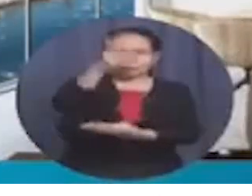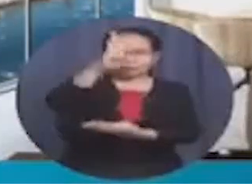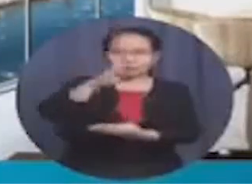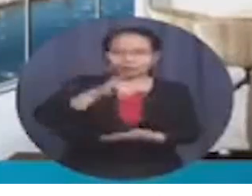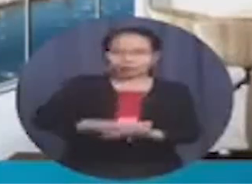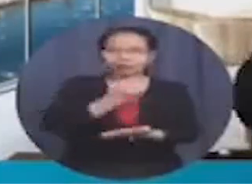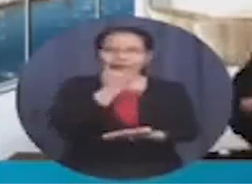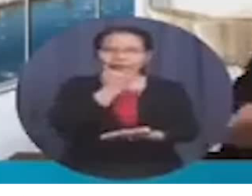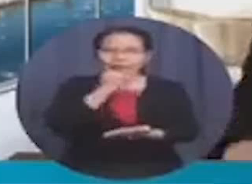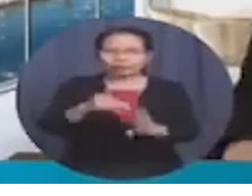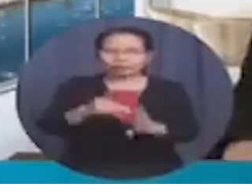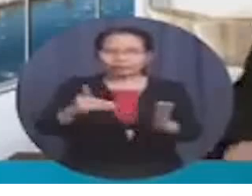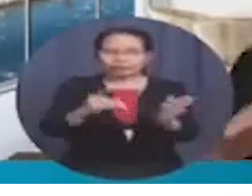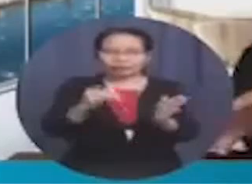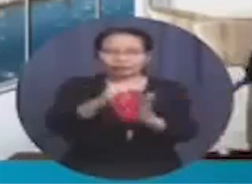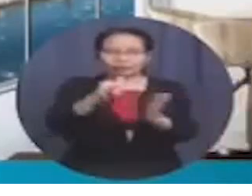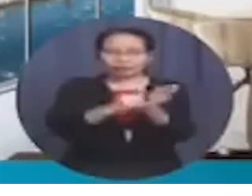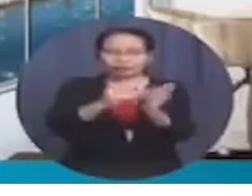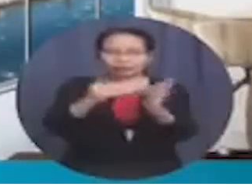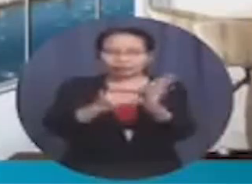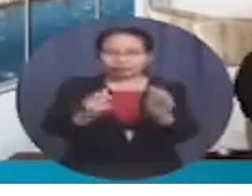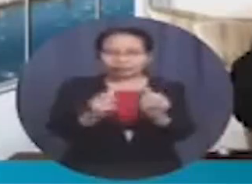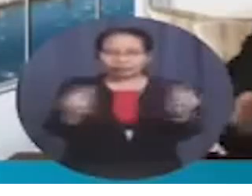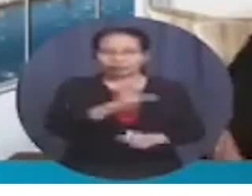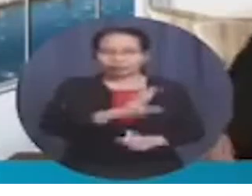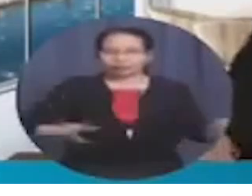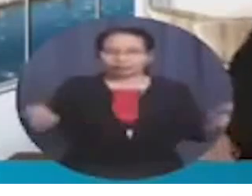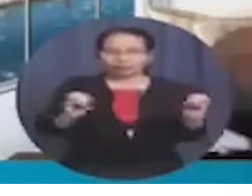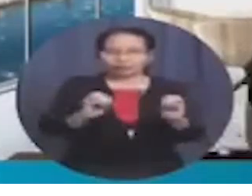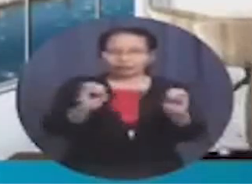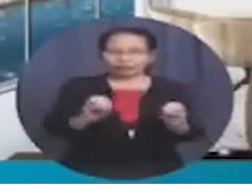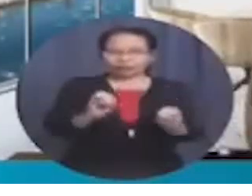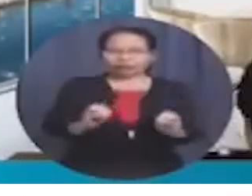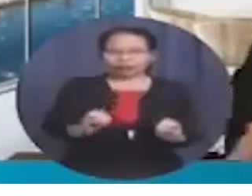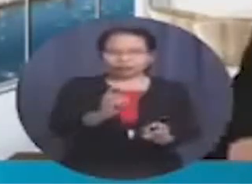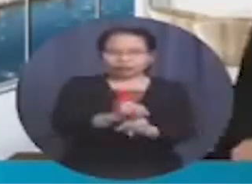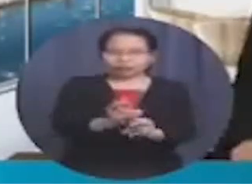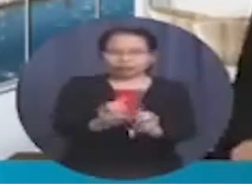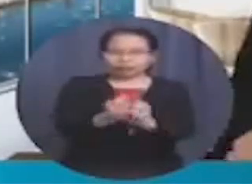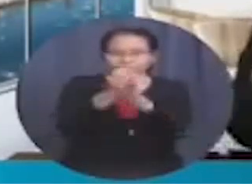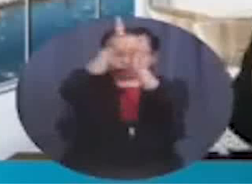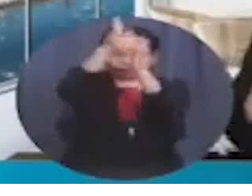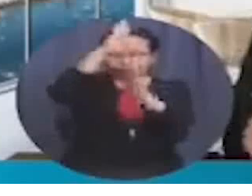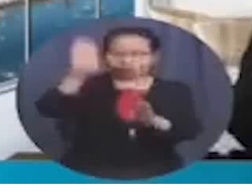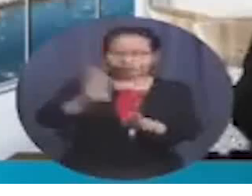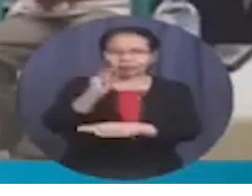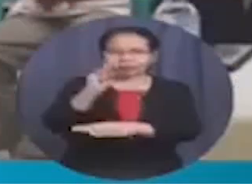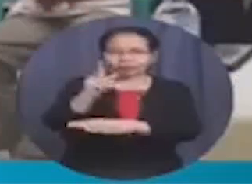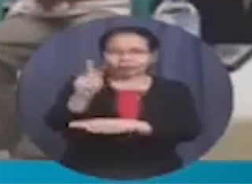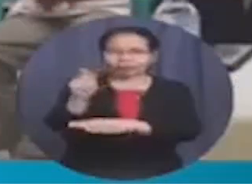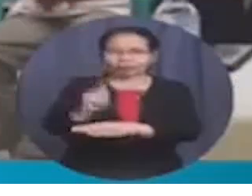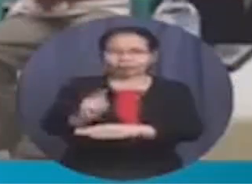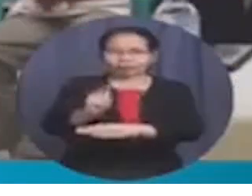yan, anti-Kristo yan. Wala pong makakapagturo ng tama tungkol sa Ama. Kapatid na Matit, ang